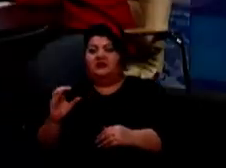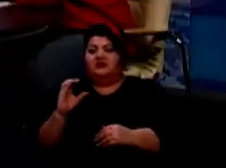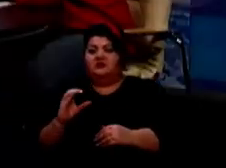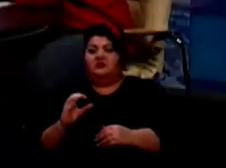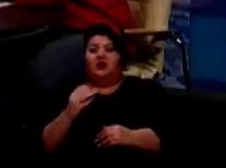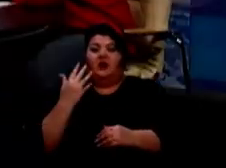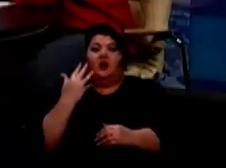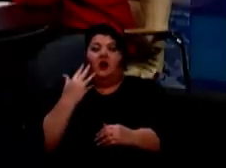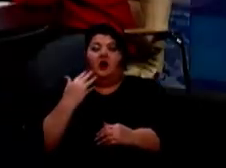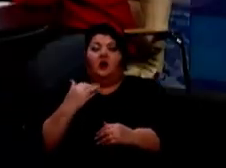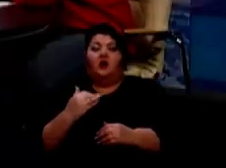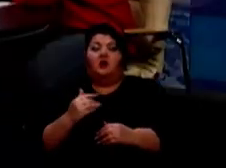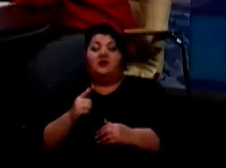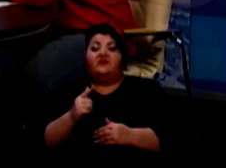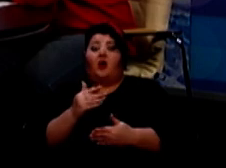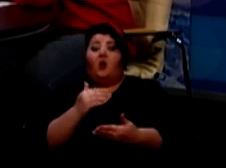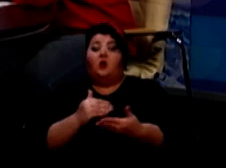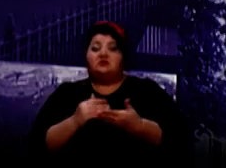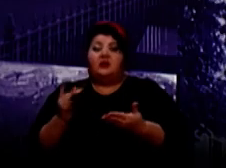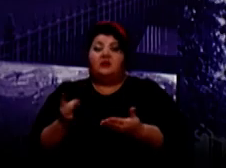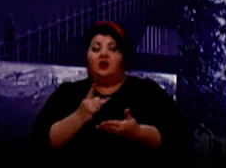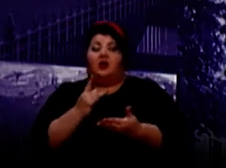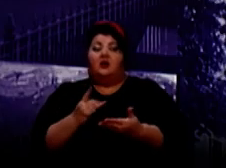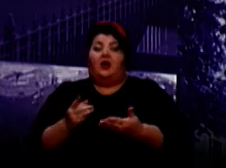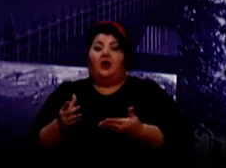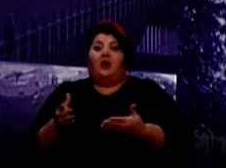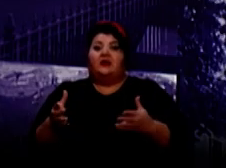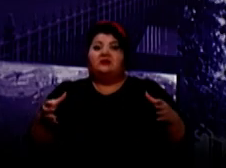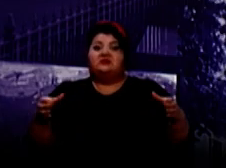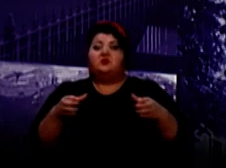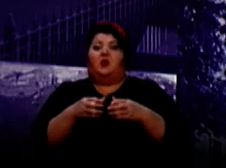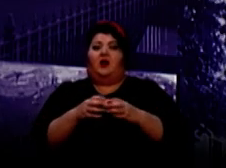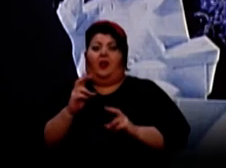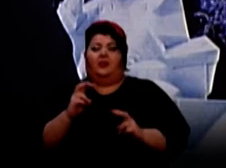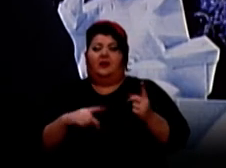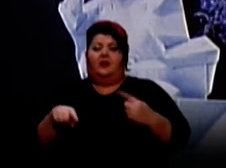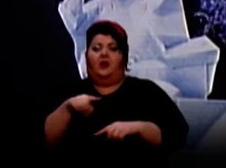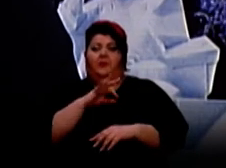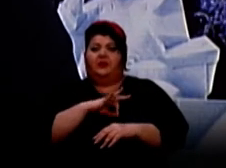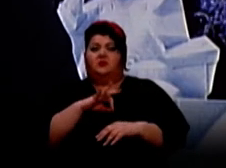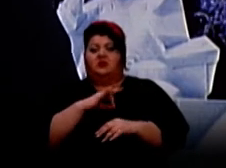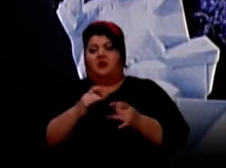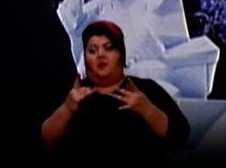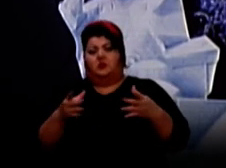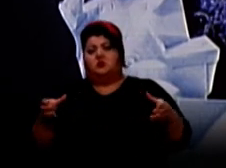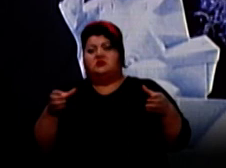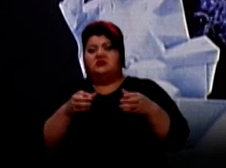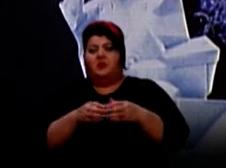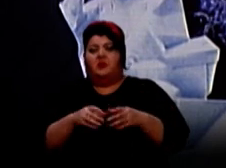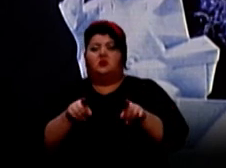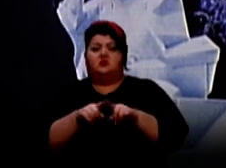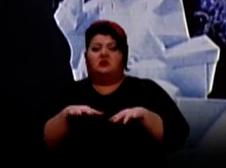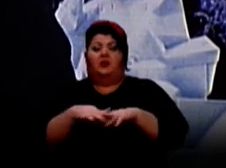це на емоціях. Коли ви останній раз збирали підприємців, от просто ви їх зібрали, підприємців, ви зібрали ту